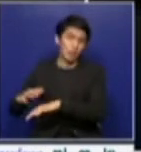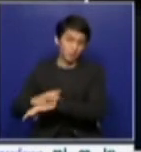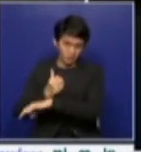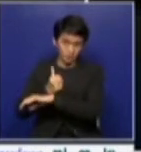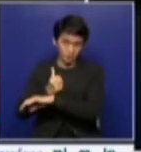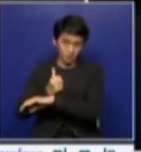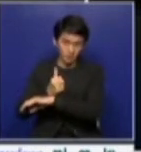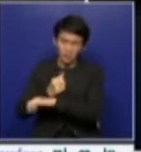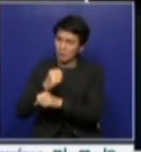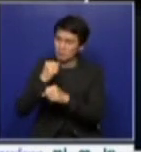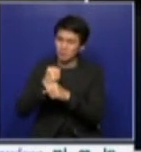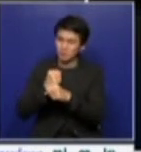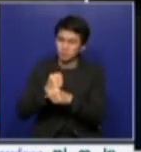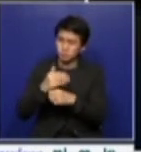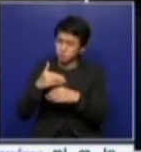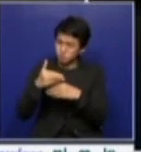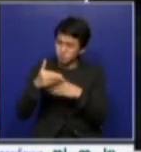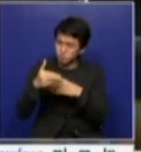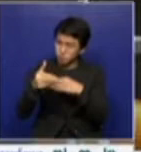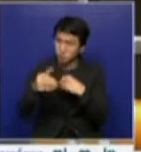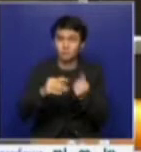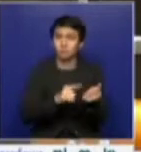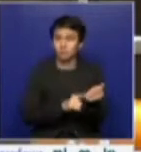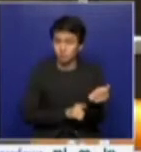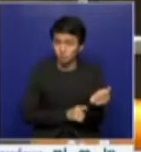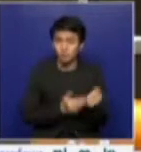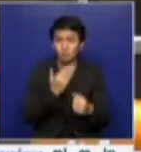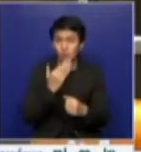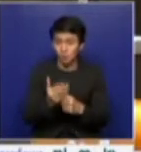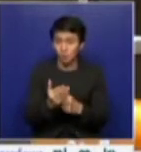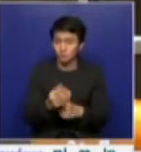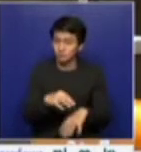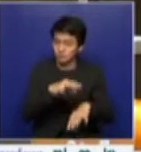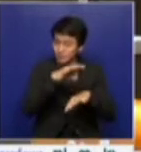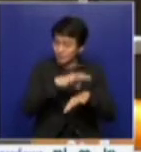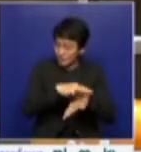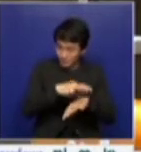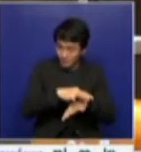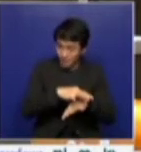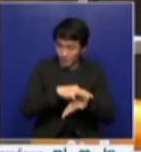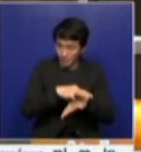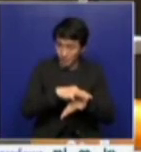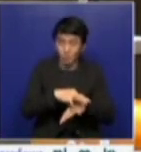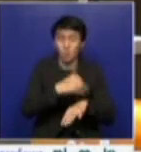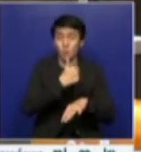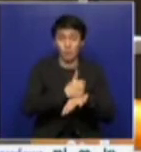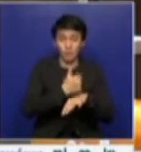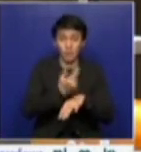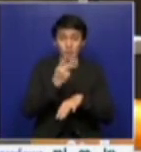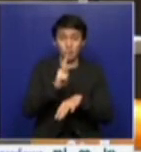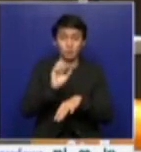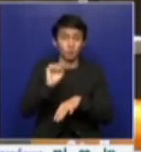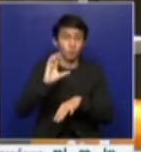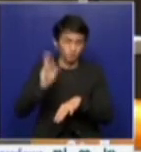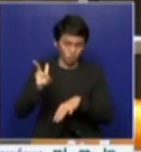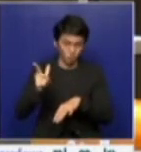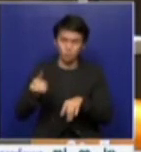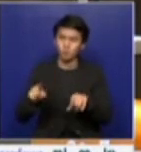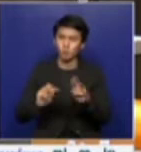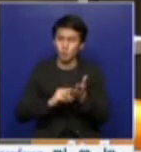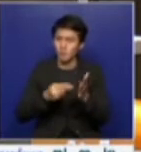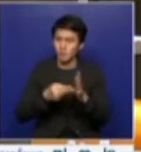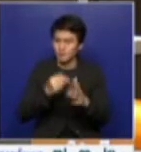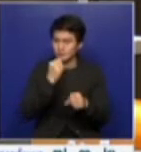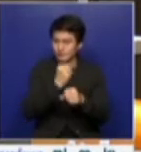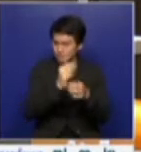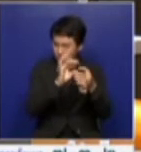ระยะเวลาที่ท่านพลเอกประยุทธ์นั้นดำรงตำแหน่งช่วงเวลาที่เป็นหัวหน้าผชช&ชเป็นนายกรัฐมนตรี